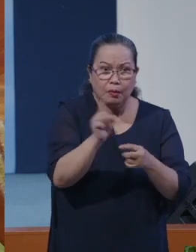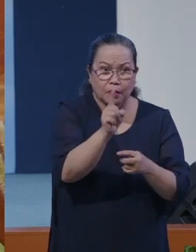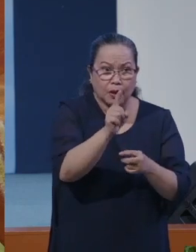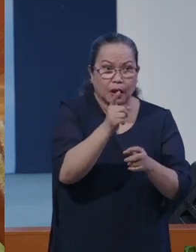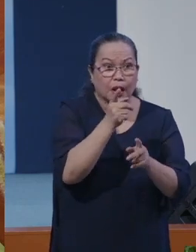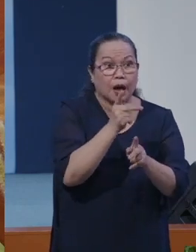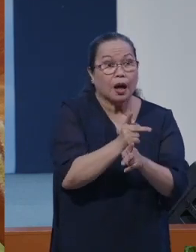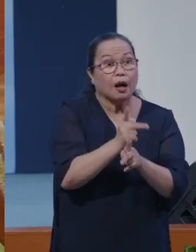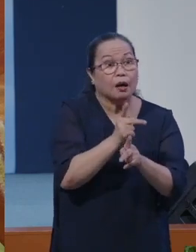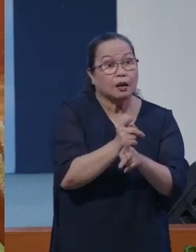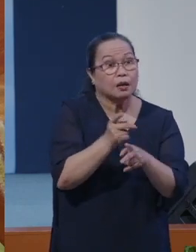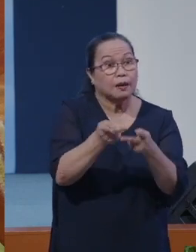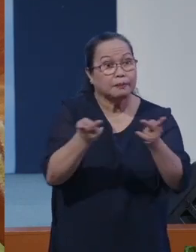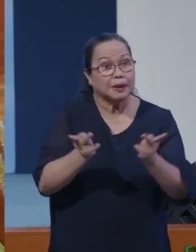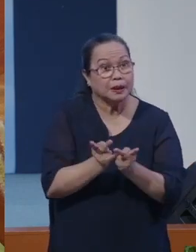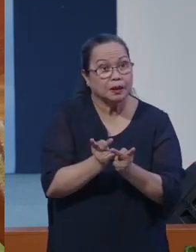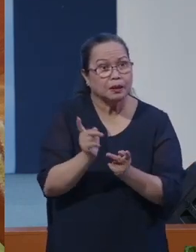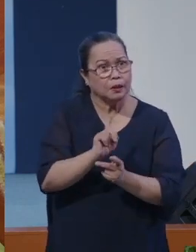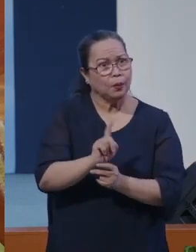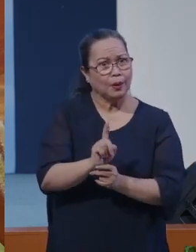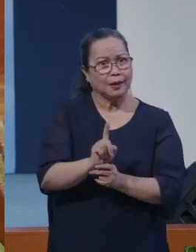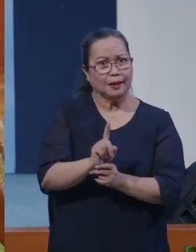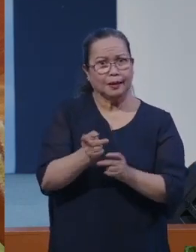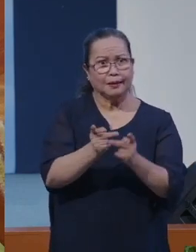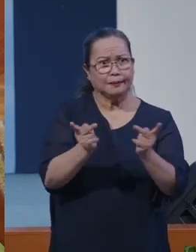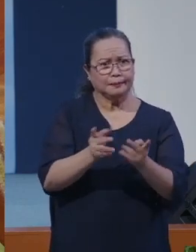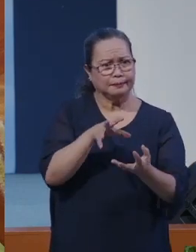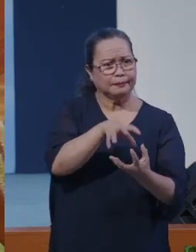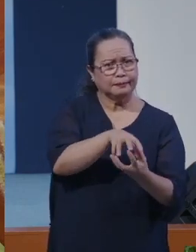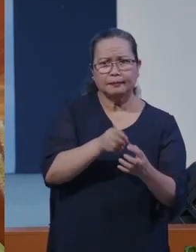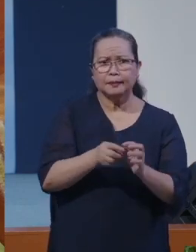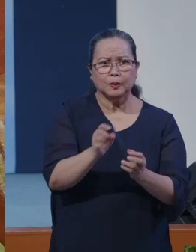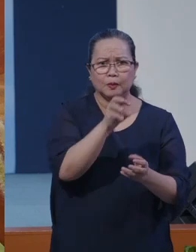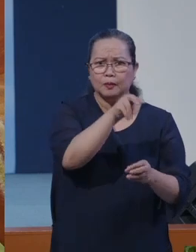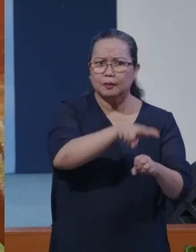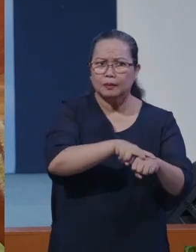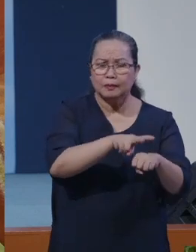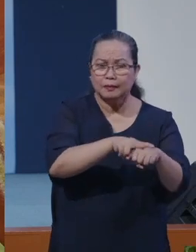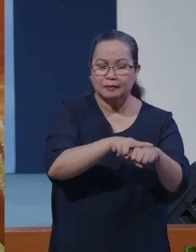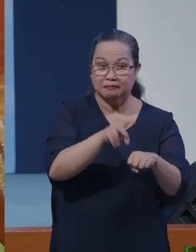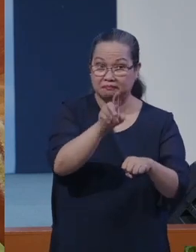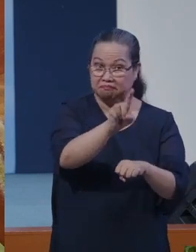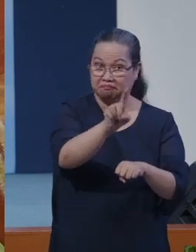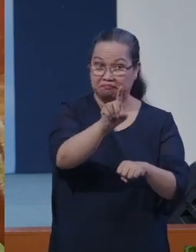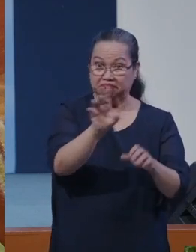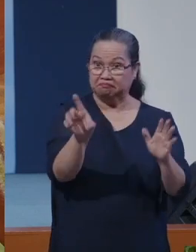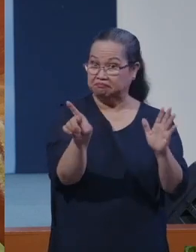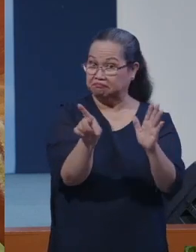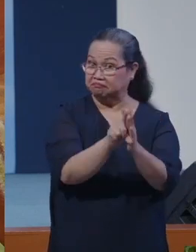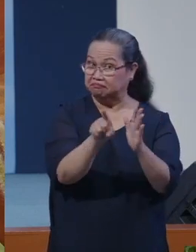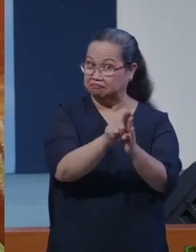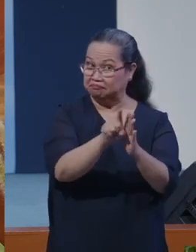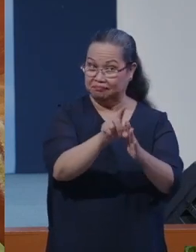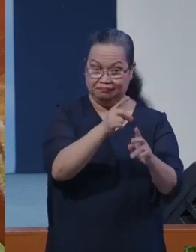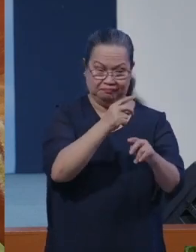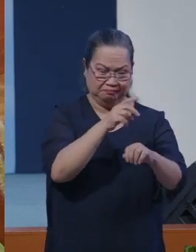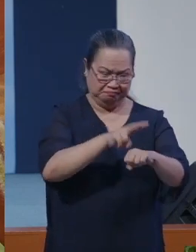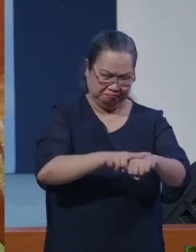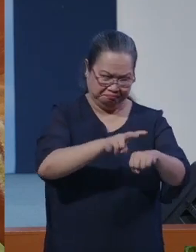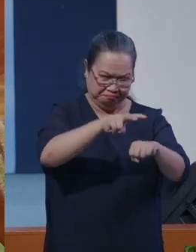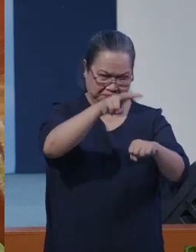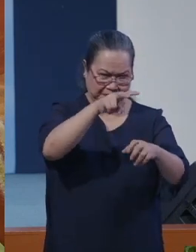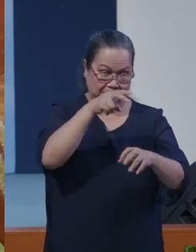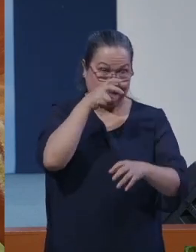treasury, sa tamang kaban. Sabi sa verse 19, do not lay up for yourselves treasures on earth, where